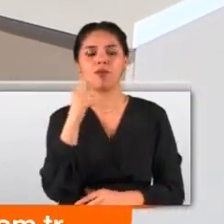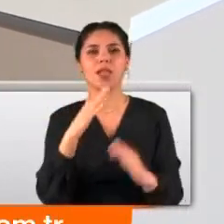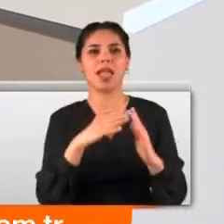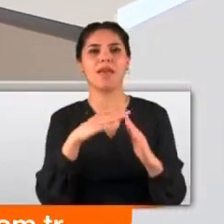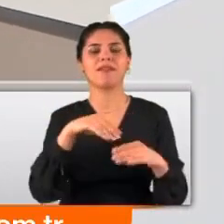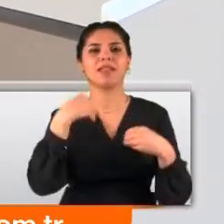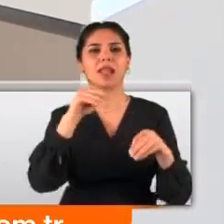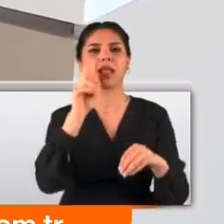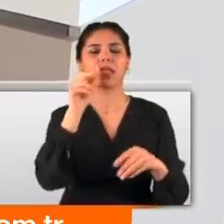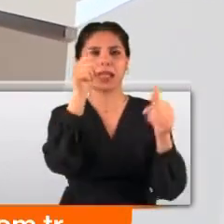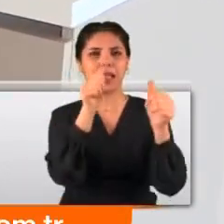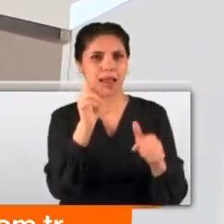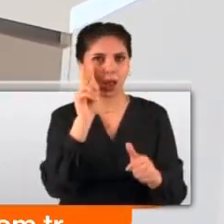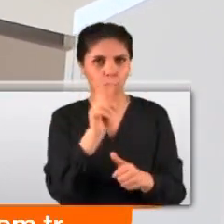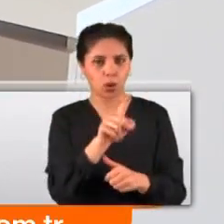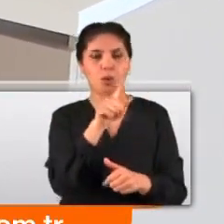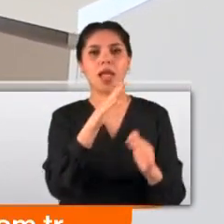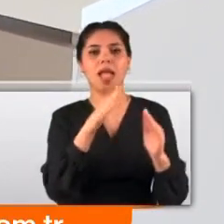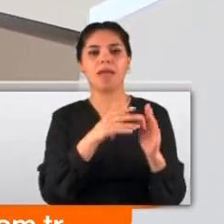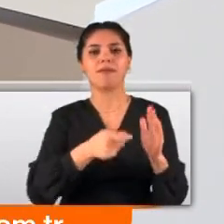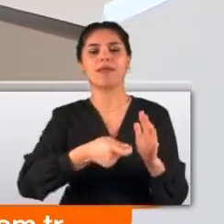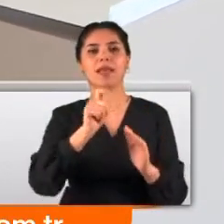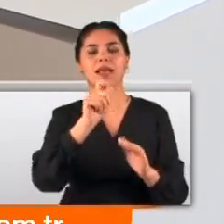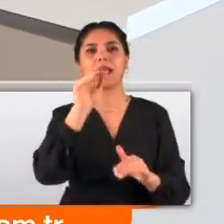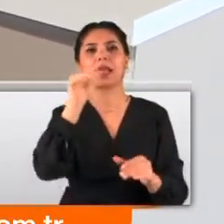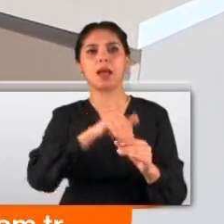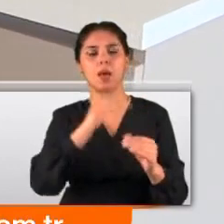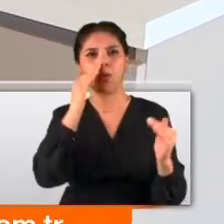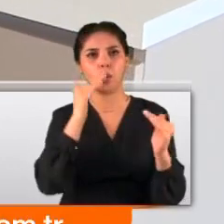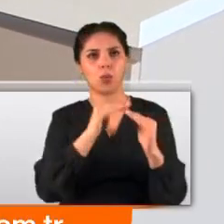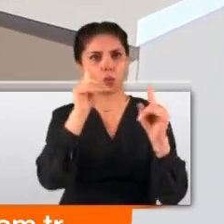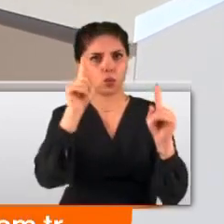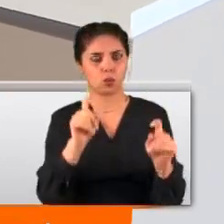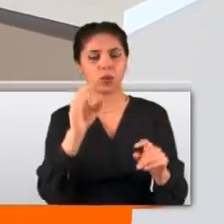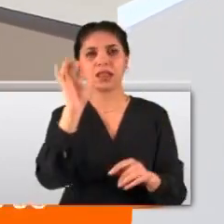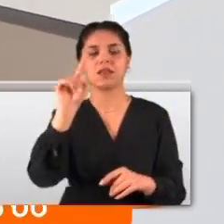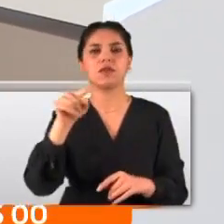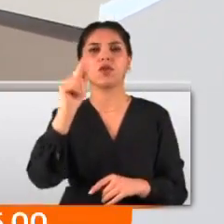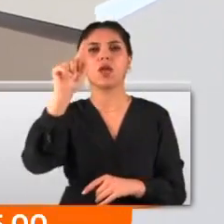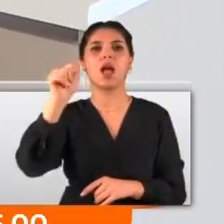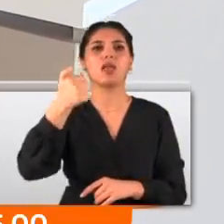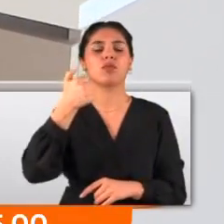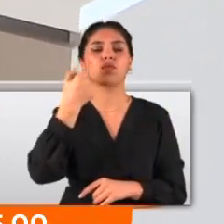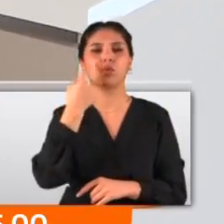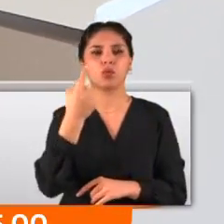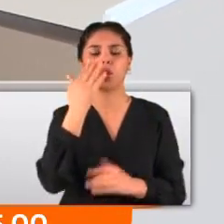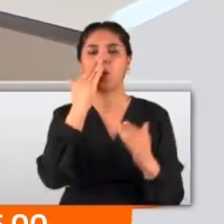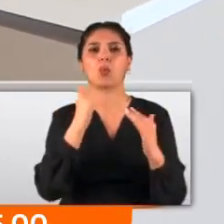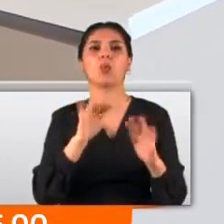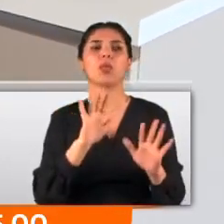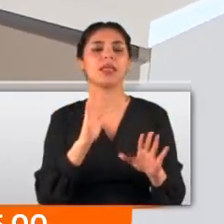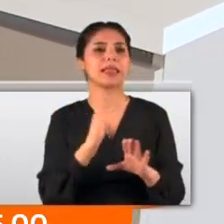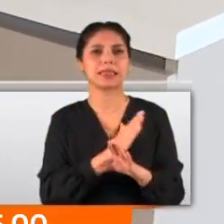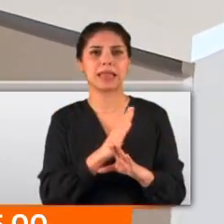gördüm. Acaba konut kredi kampanyasından yararlanabiliyor muyum 0.69'dan? Maalesef uygun değil.